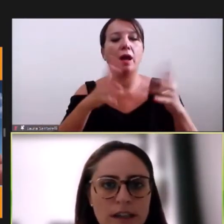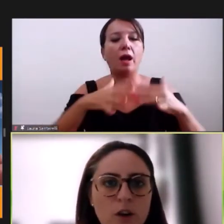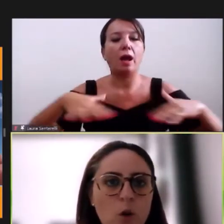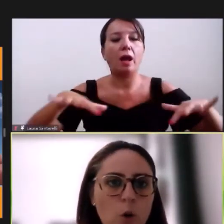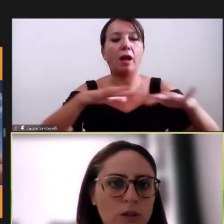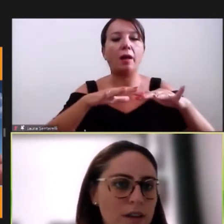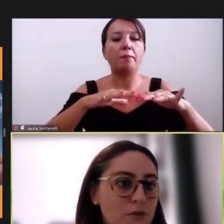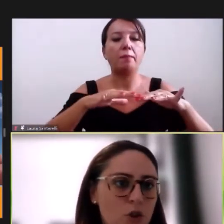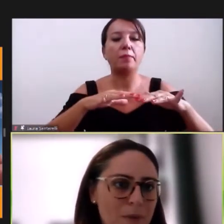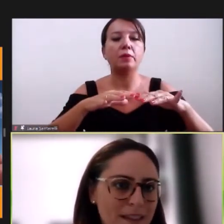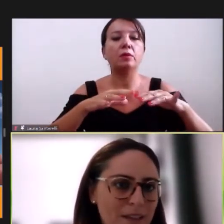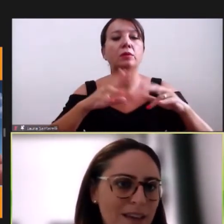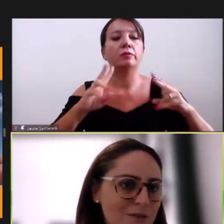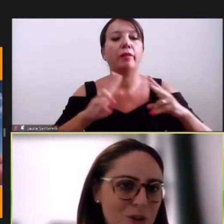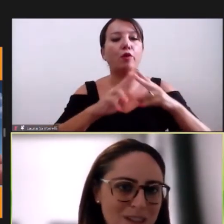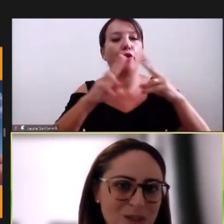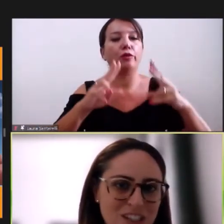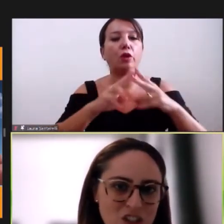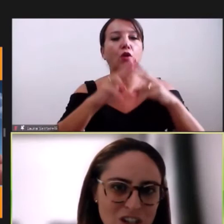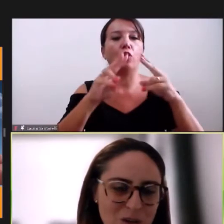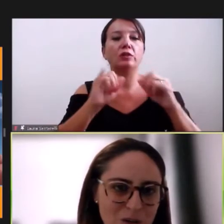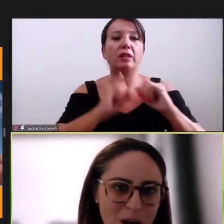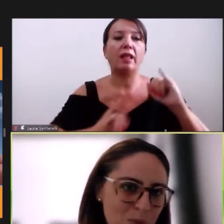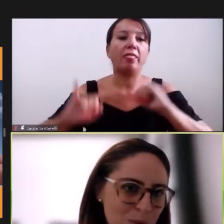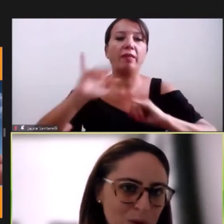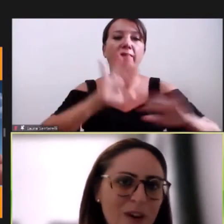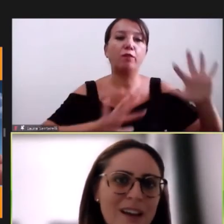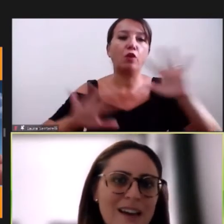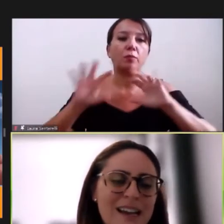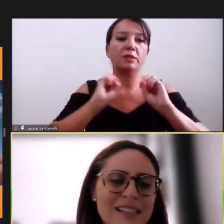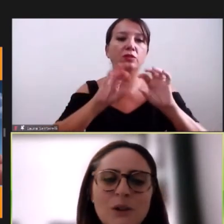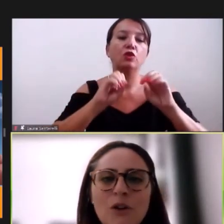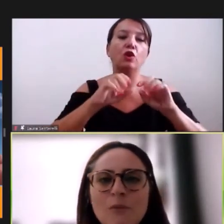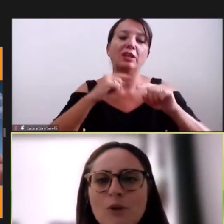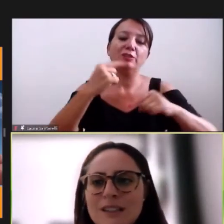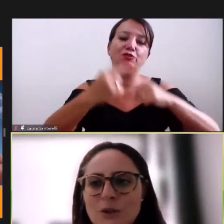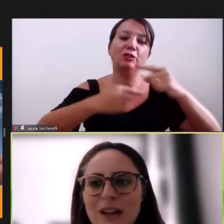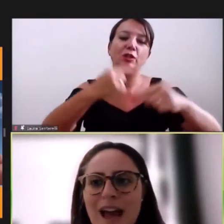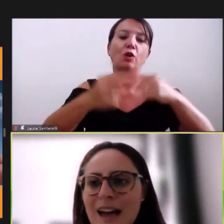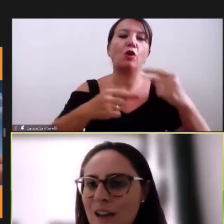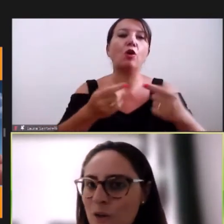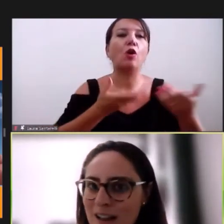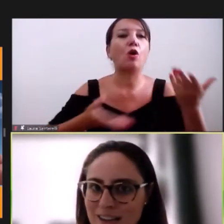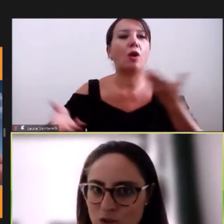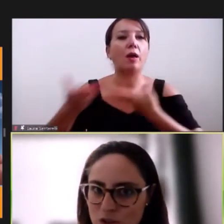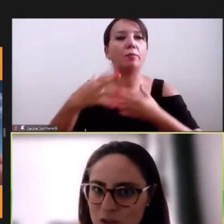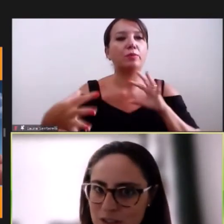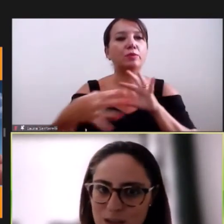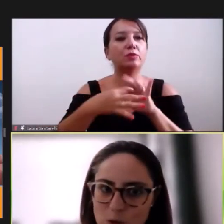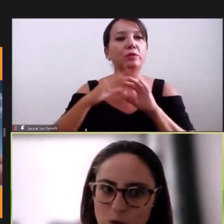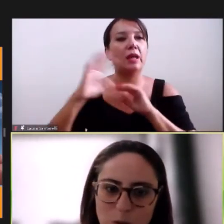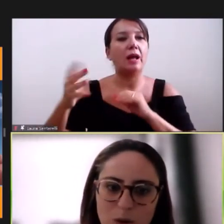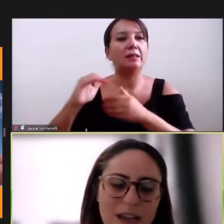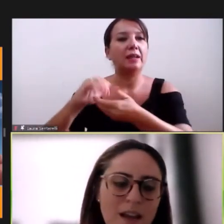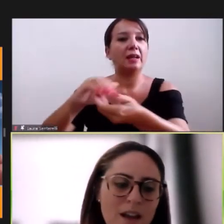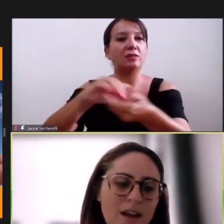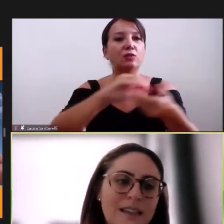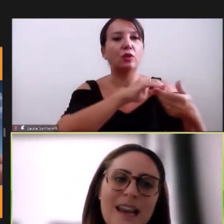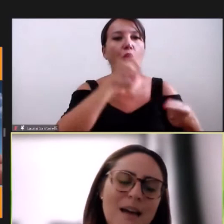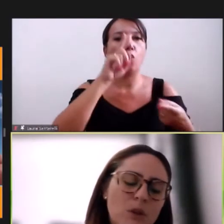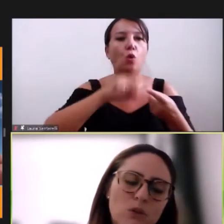di incontri informativi, informazioni in circolo appunto, realizzato in collaborazione anche con altre associazioni dei